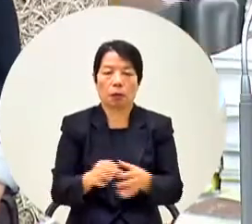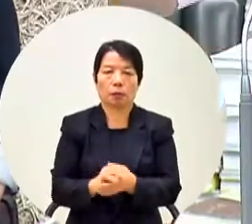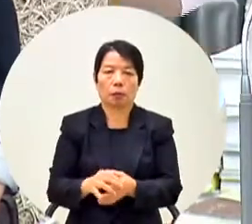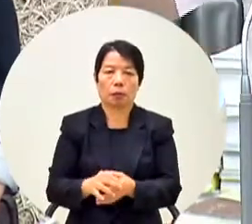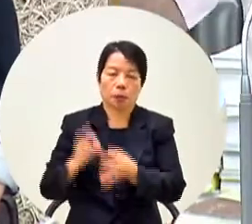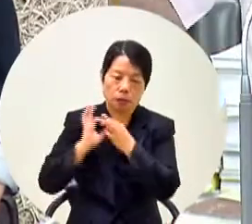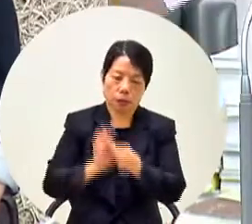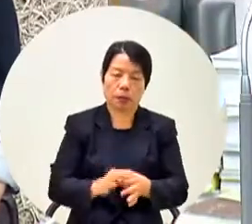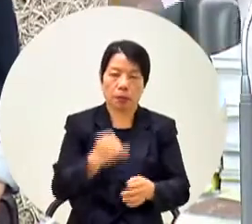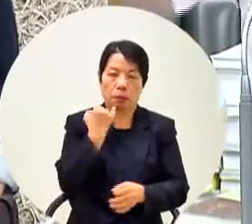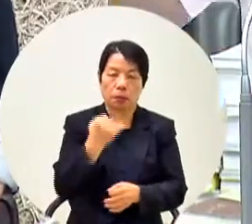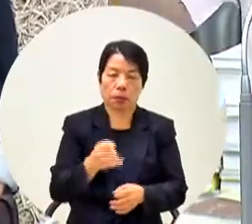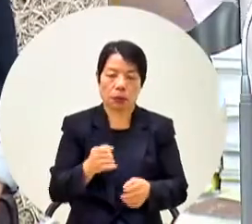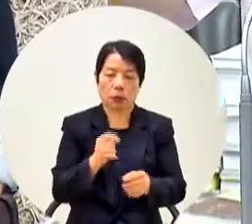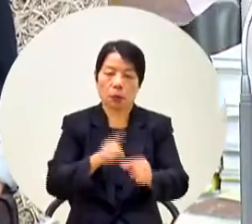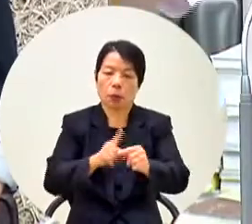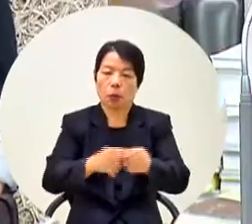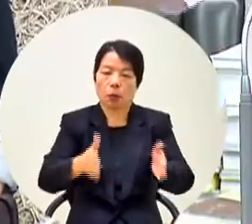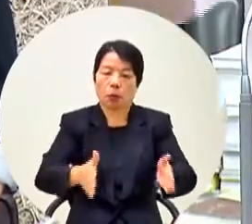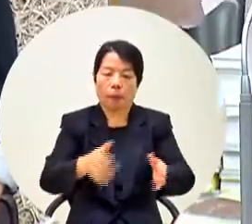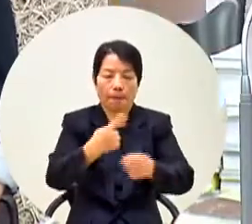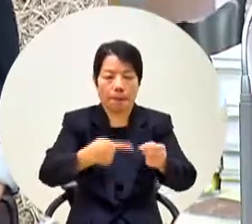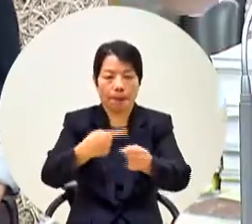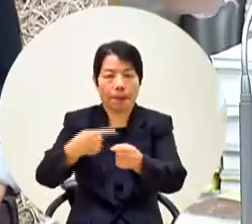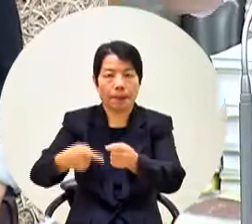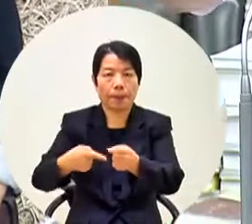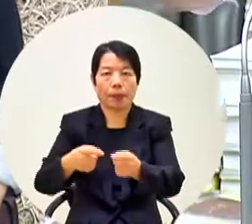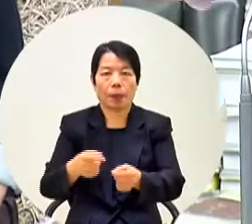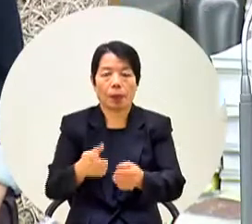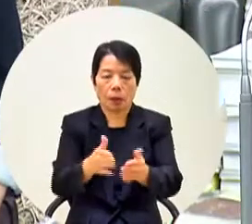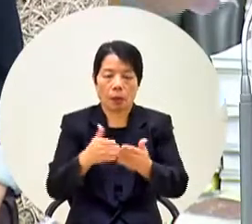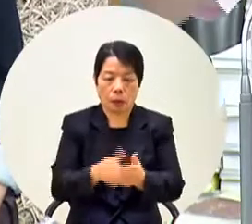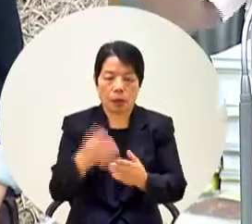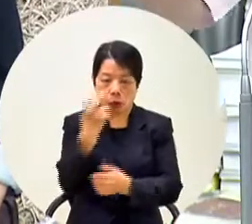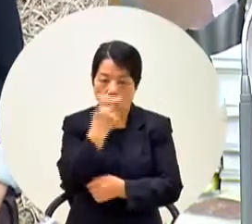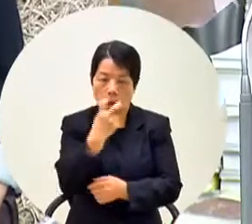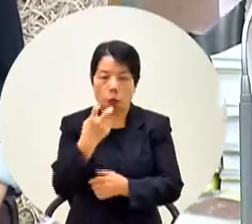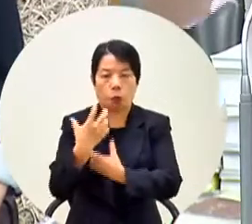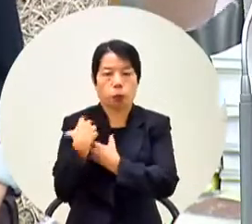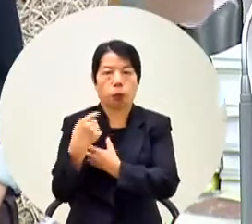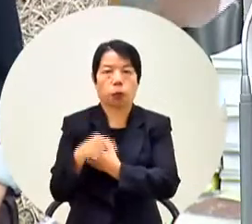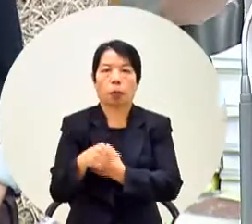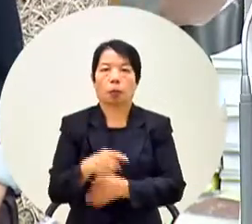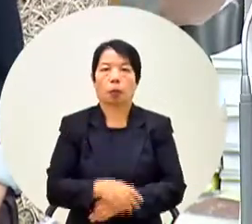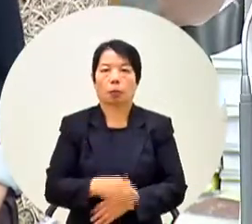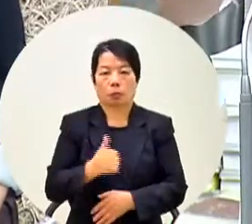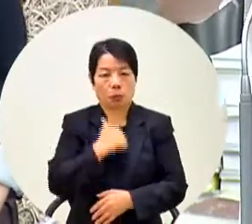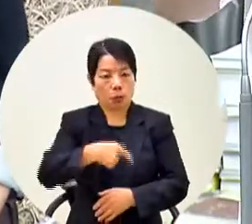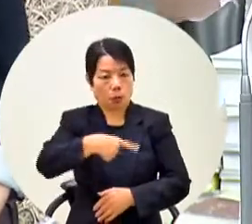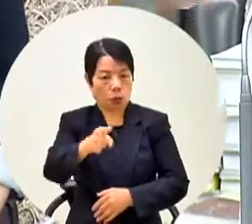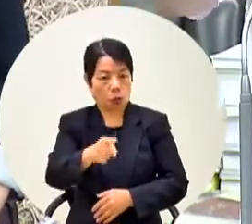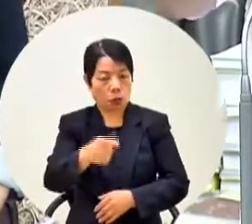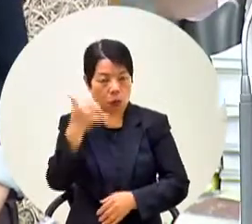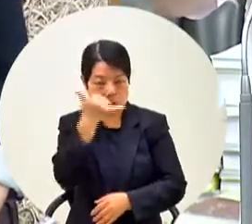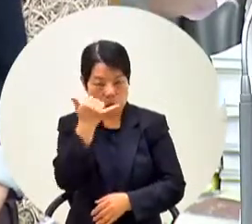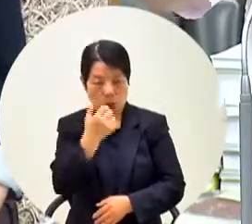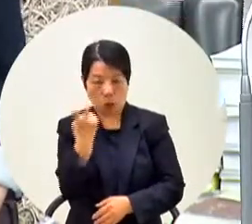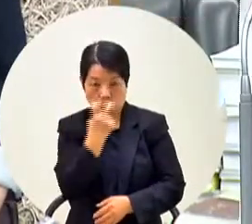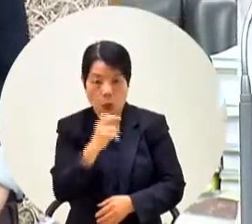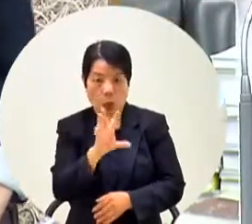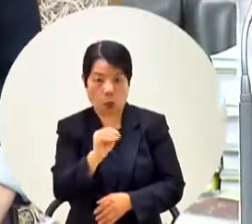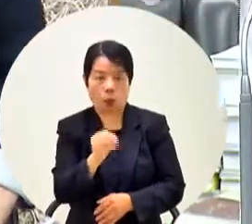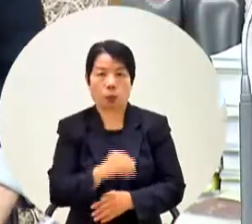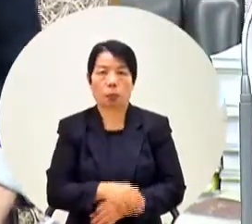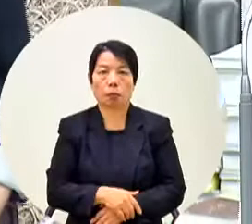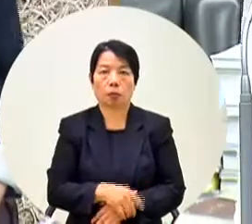可的、哦。 这中间你们每年每一个类管单位有没有实际去做查核？过来，您